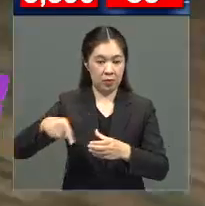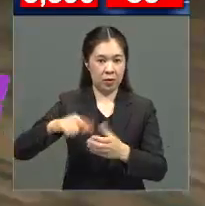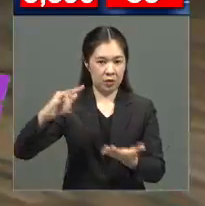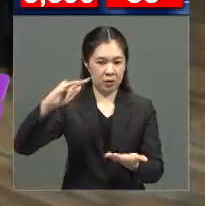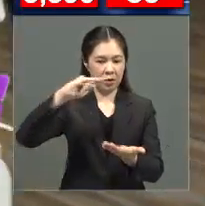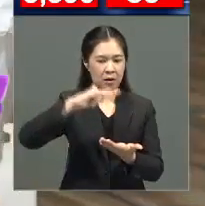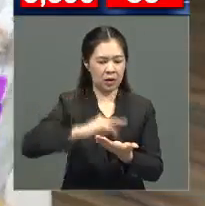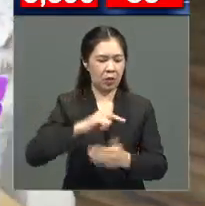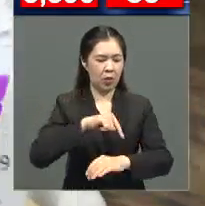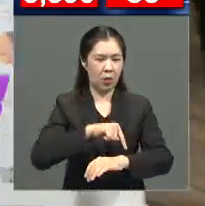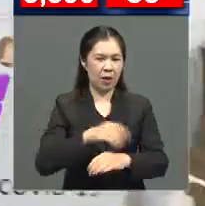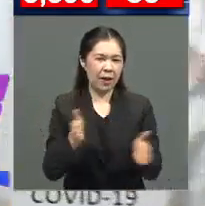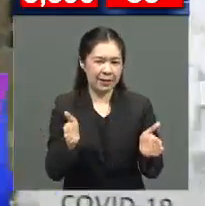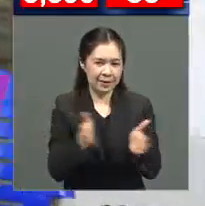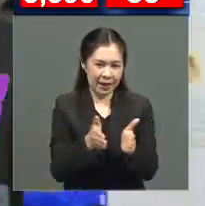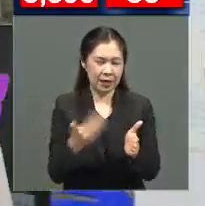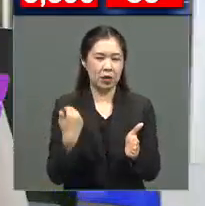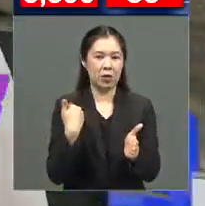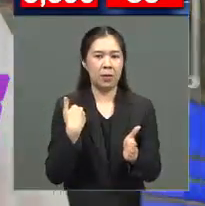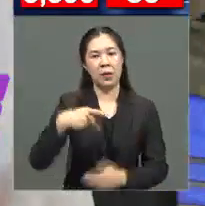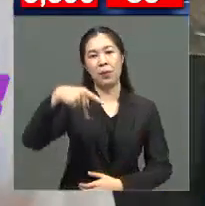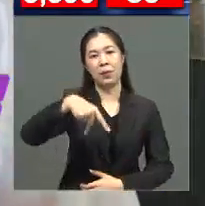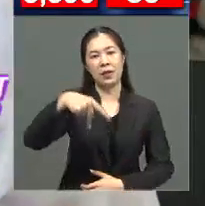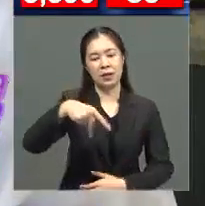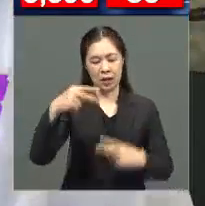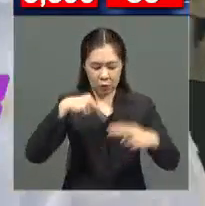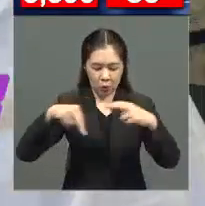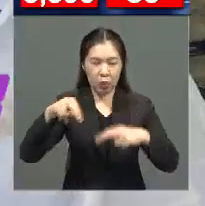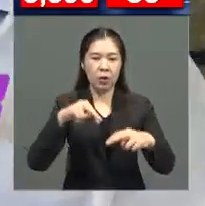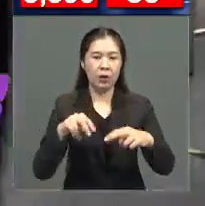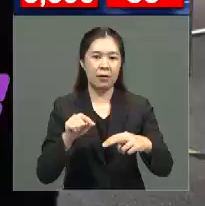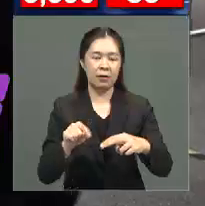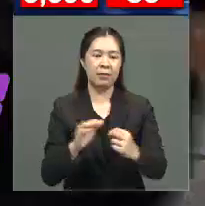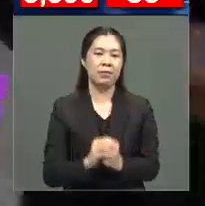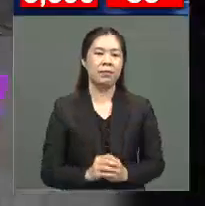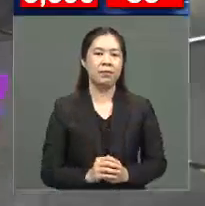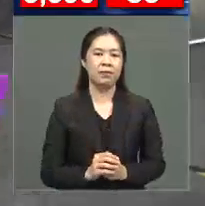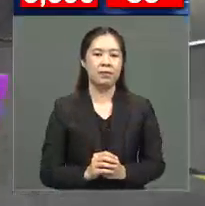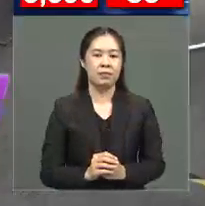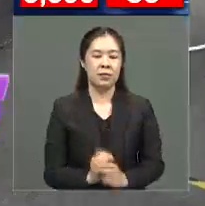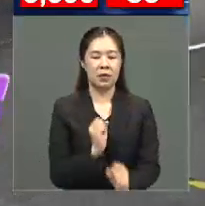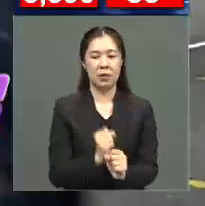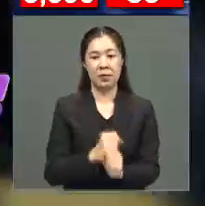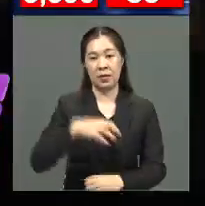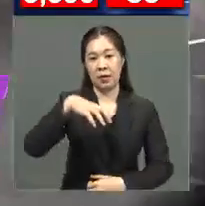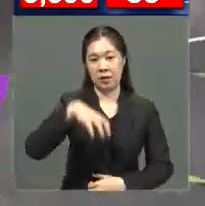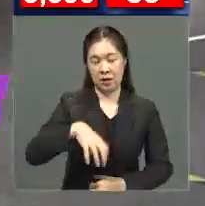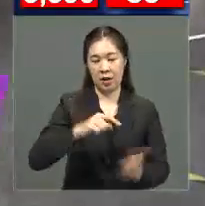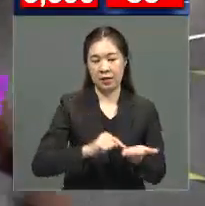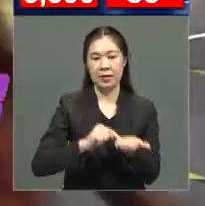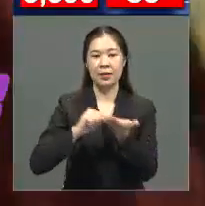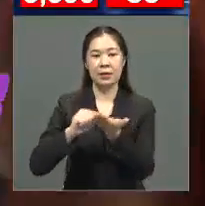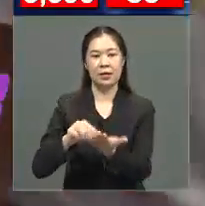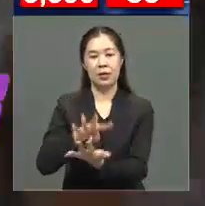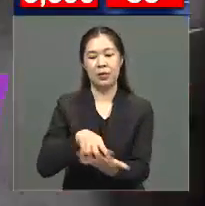าในระยะสั้นก็ควรที่จะมีมาตรการพิเศษในการกำกับดูแลในเบื้องต้นเนี่ยหน่วยงานที่เกี่ยวข้องก็เตรียมนำเสนอมาตร